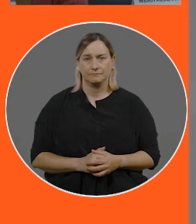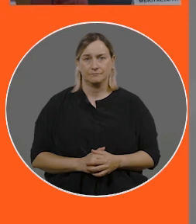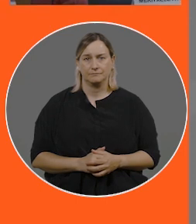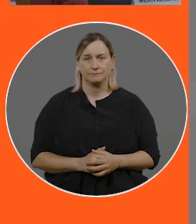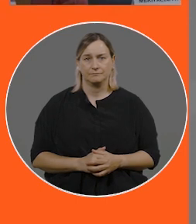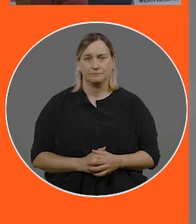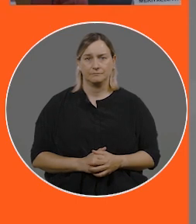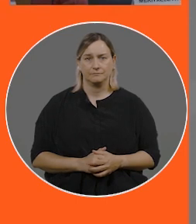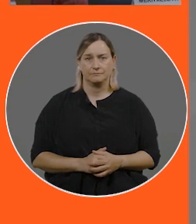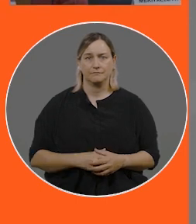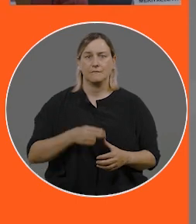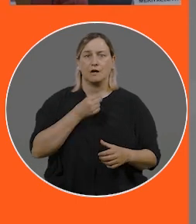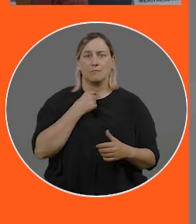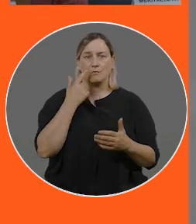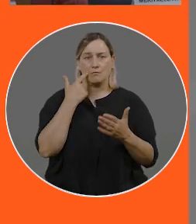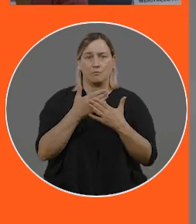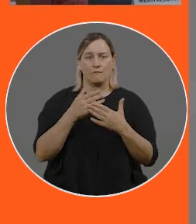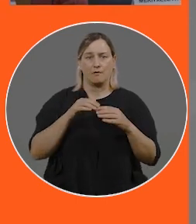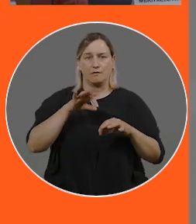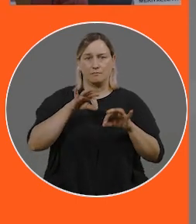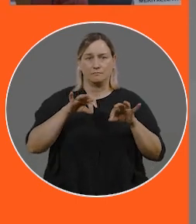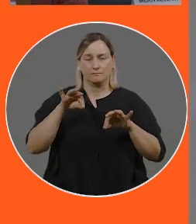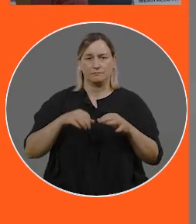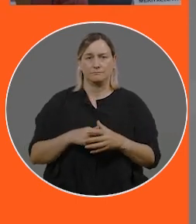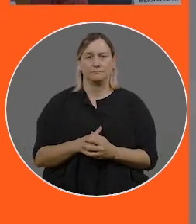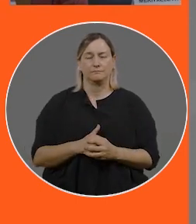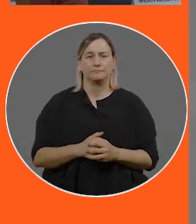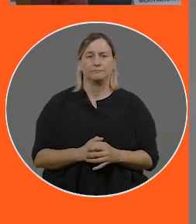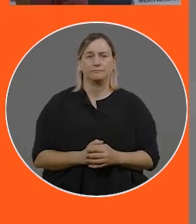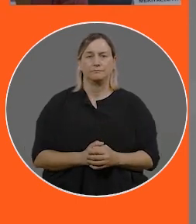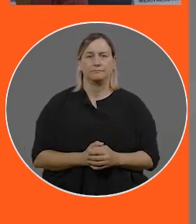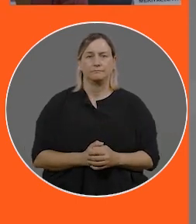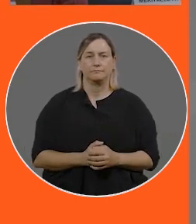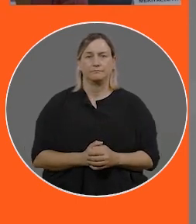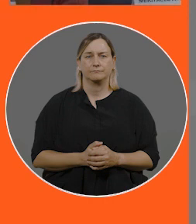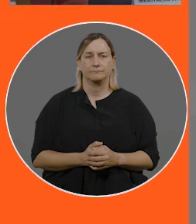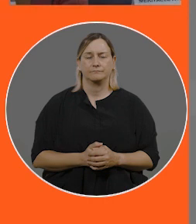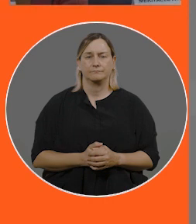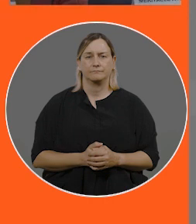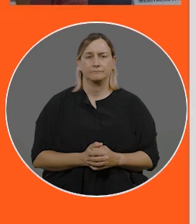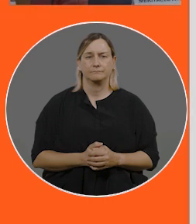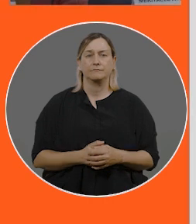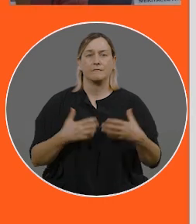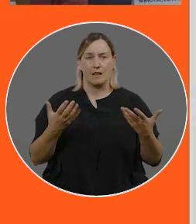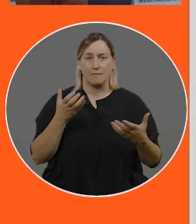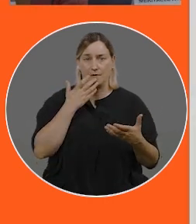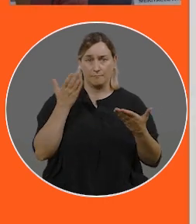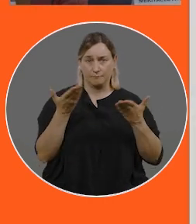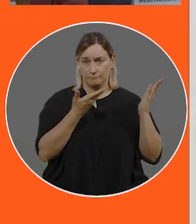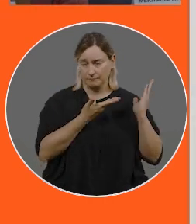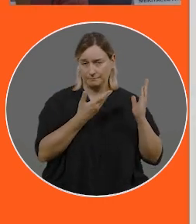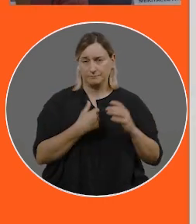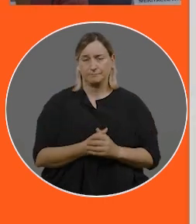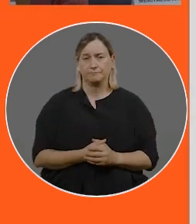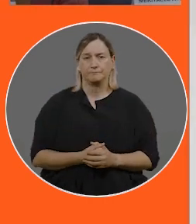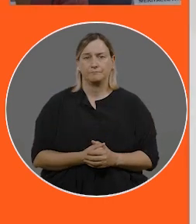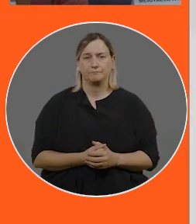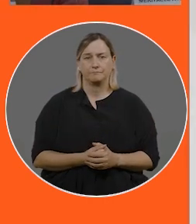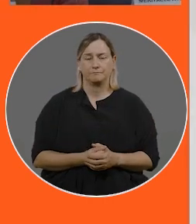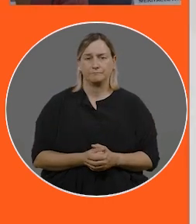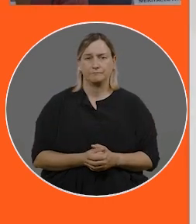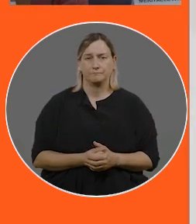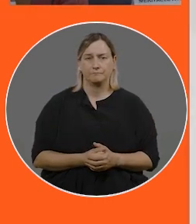i locals a Catalunya, Fonderacions Catalunya, Real Tech Audio Console, Enici, Mossos d'Esquadra, Google. Mal, per exemple. Portal Mac, Museu